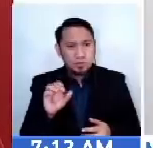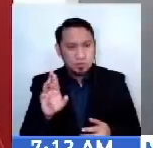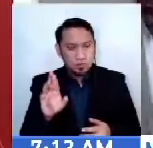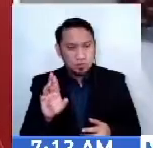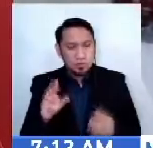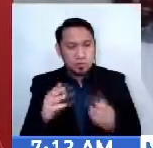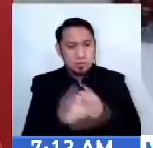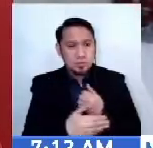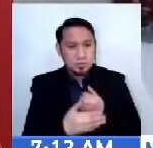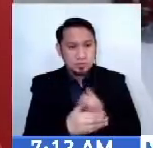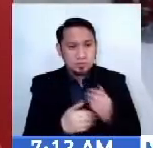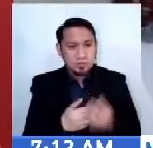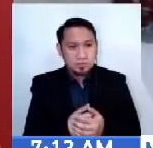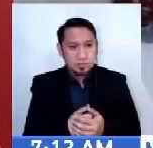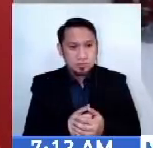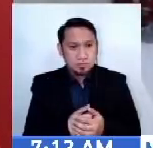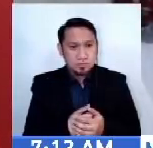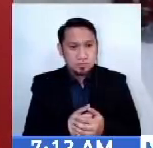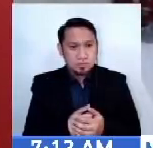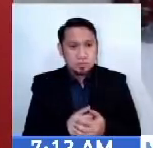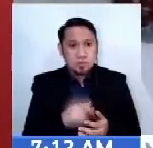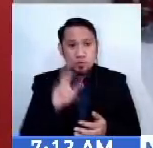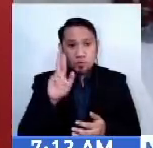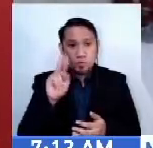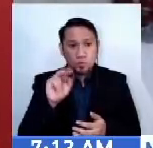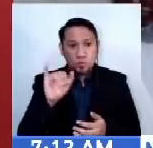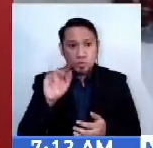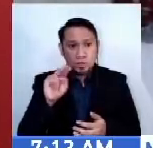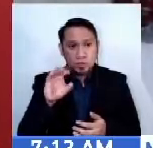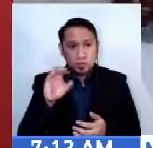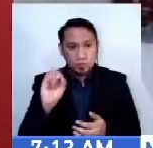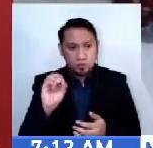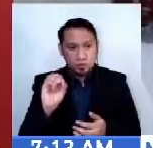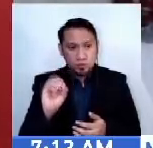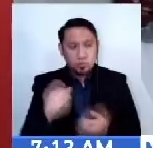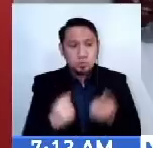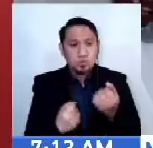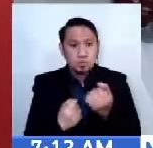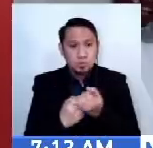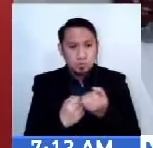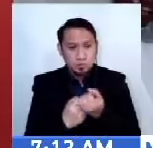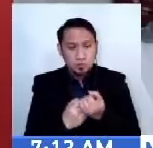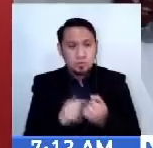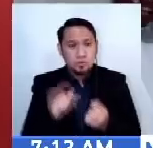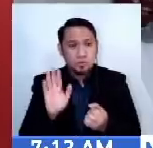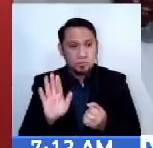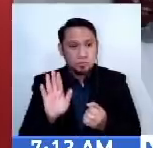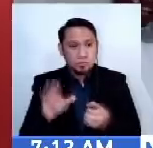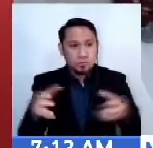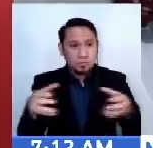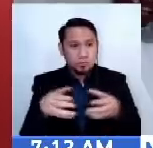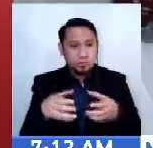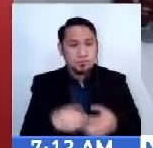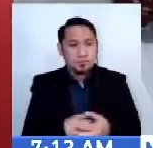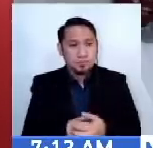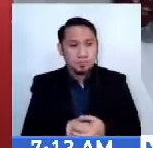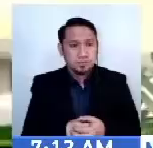United Nationalist Democratic Organization o UNIDO para suportahan ang kanilang tandem.